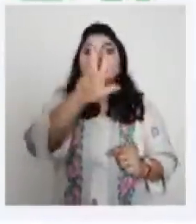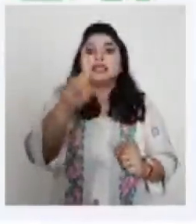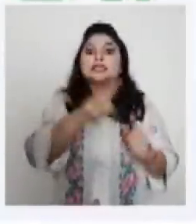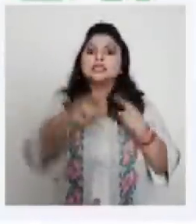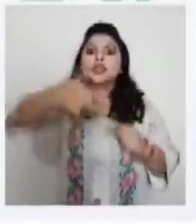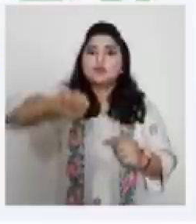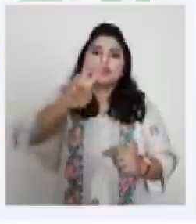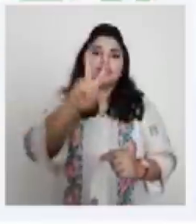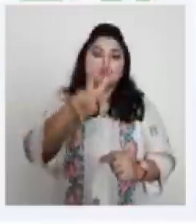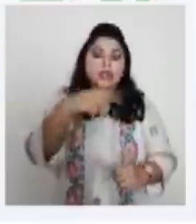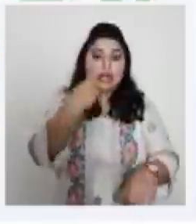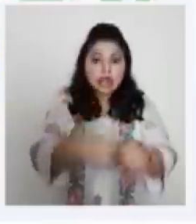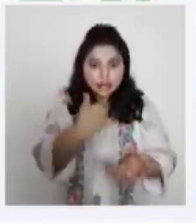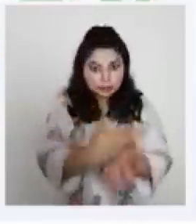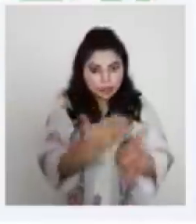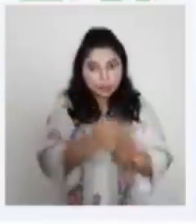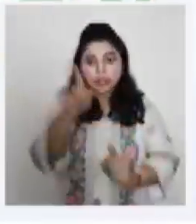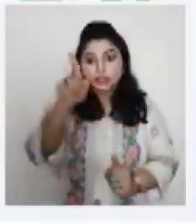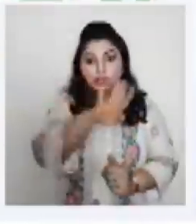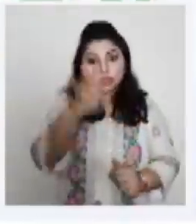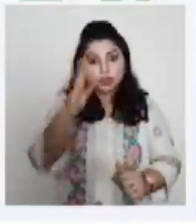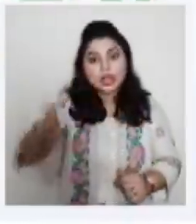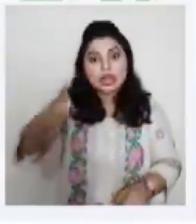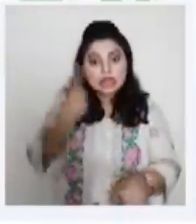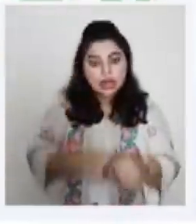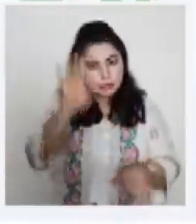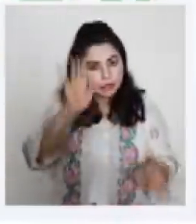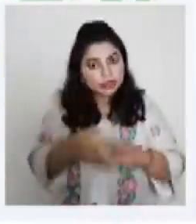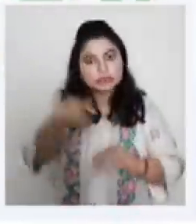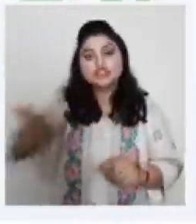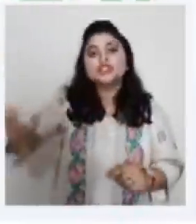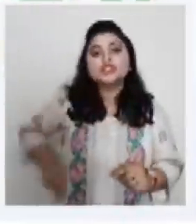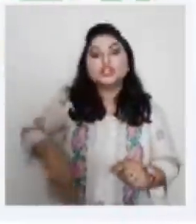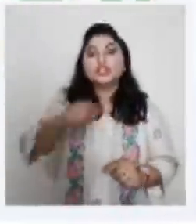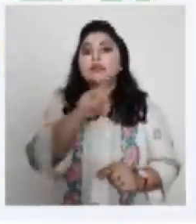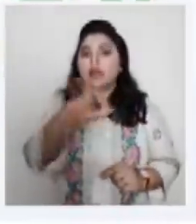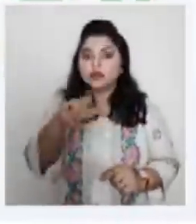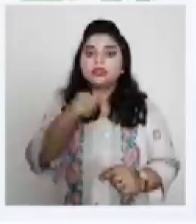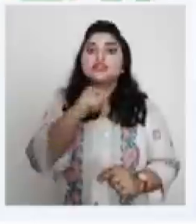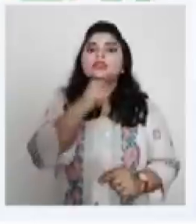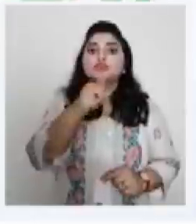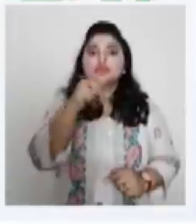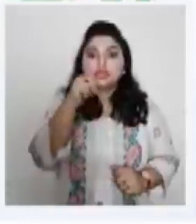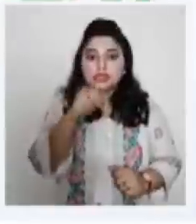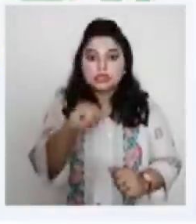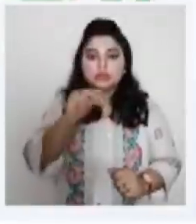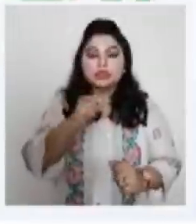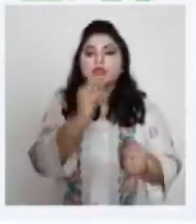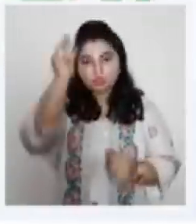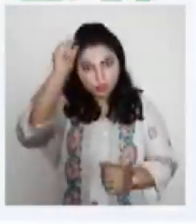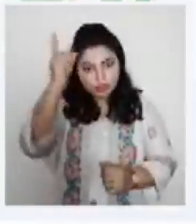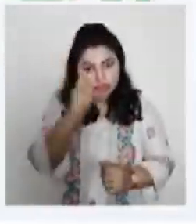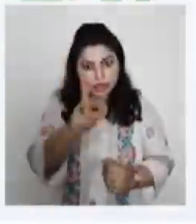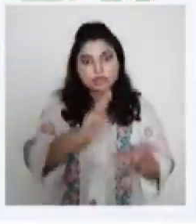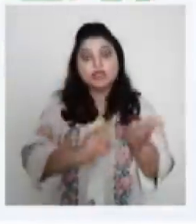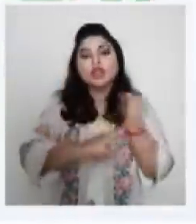৭১-৮০ ৫জন এবং ৮১-৯০ বছর বয়সের মধ্যে ২জন। বিভাগ বিভাজনে ঢাকা বিভাগে ১৪ জন, চট্টগ্রাম বিভাগে